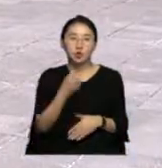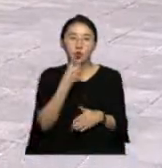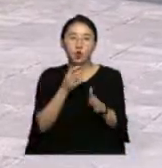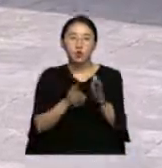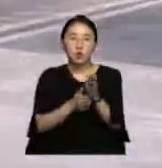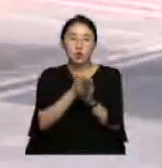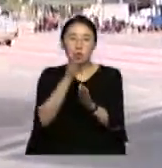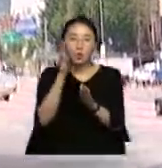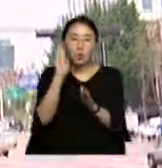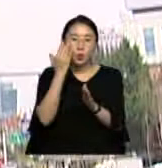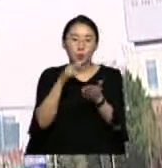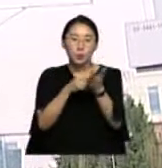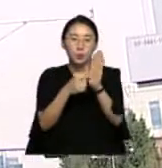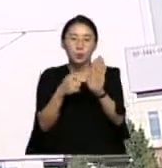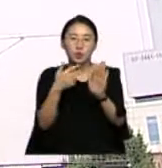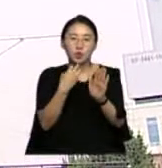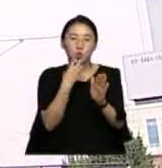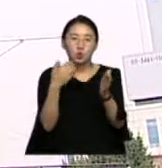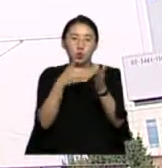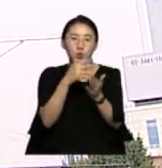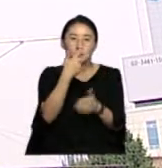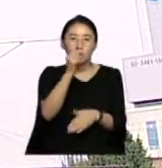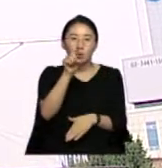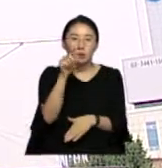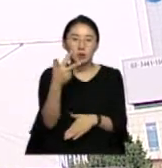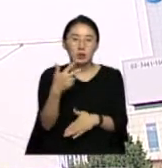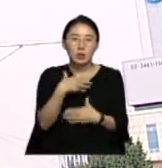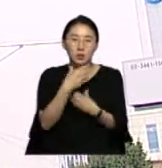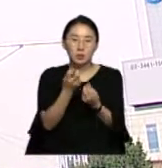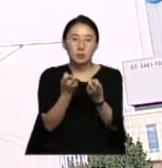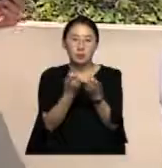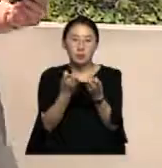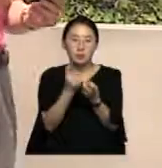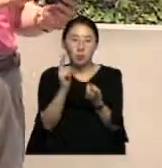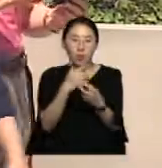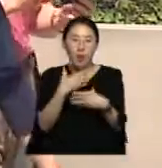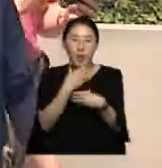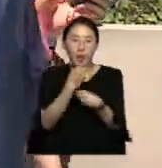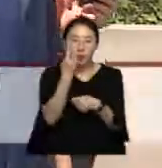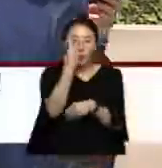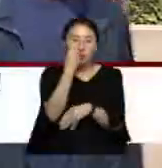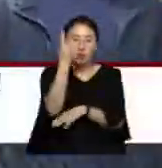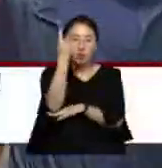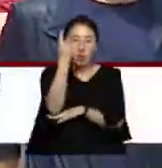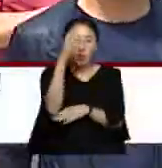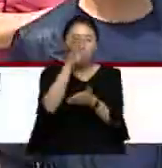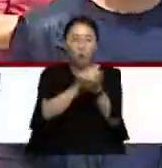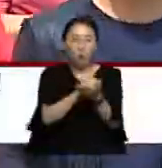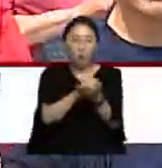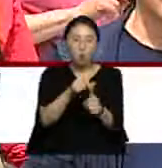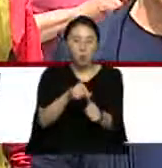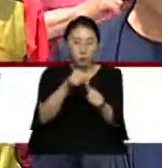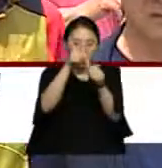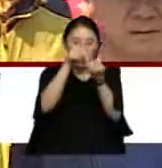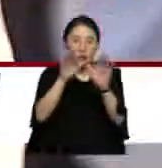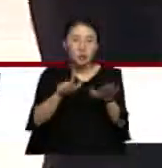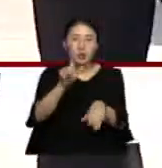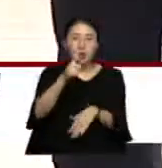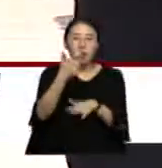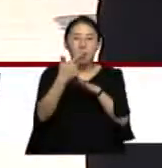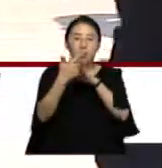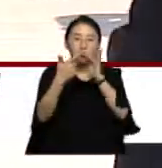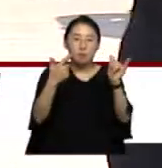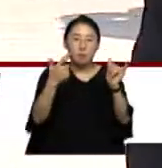서울시가 최근 밝힌 서울로 7017의 안전대책 중 하나는 안전요원을 확대한다는 겁니다. 현재